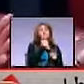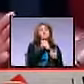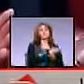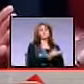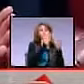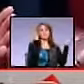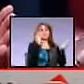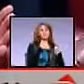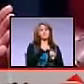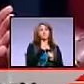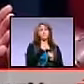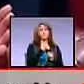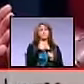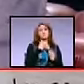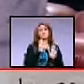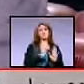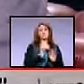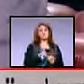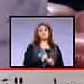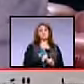دي يا عمرو،